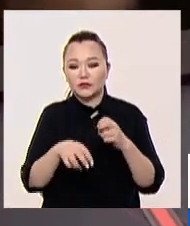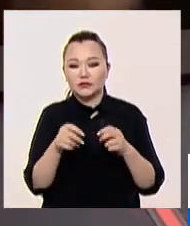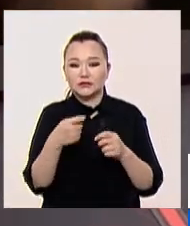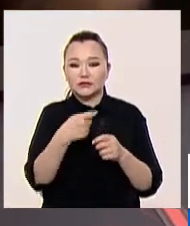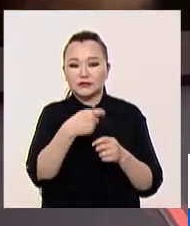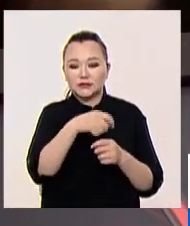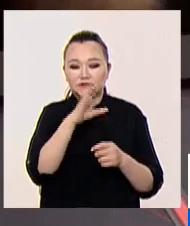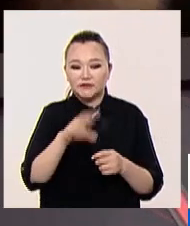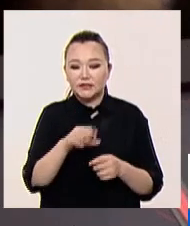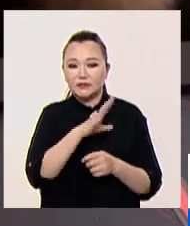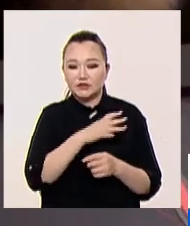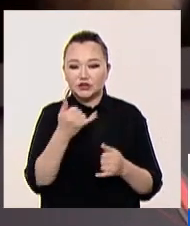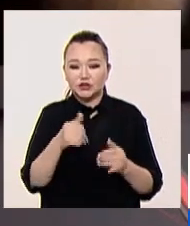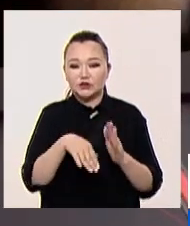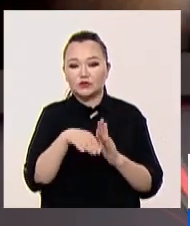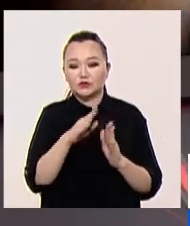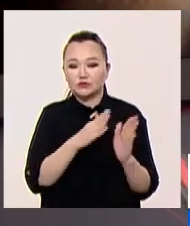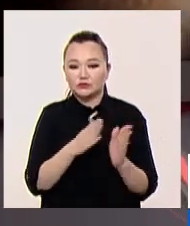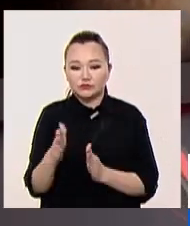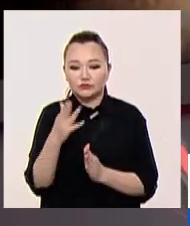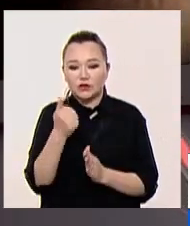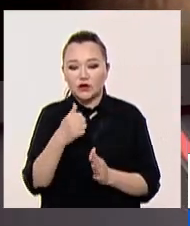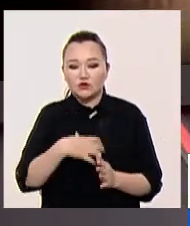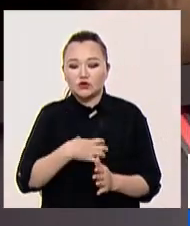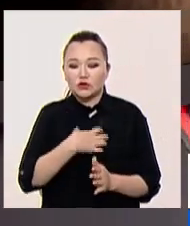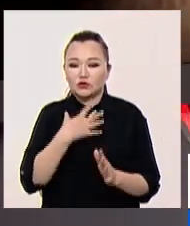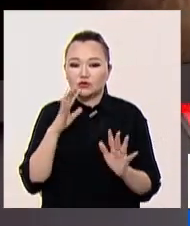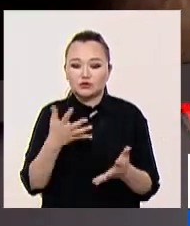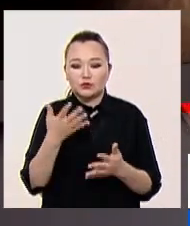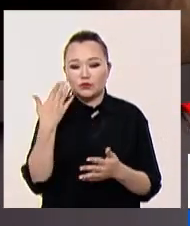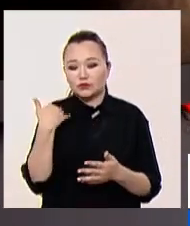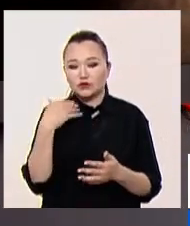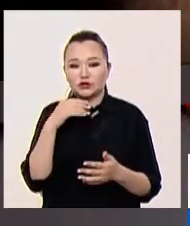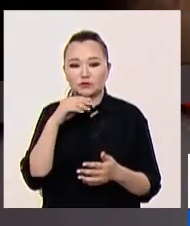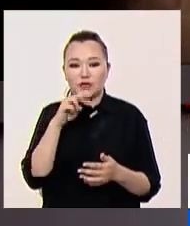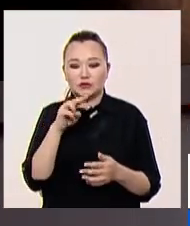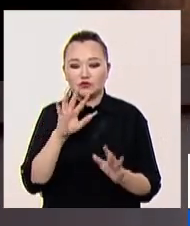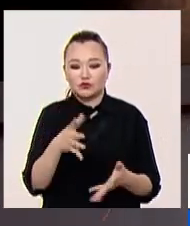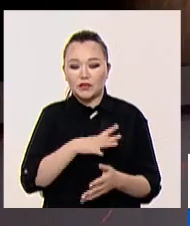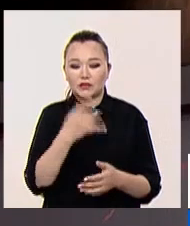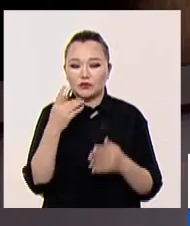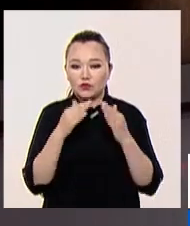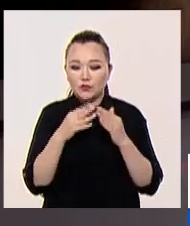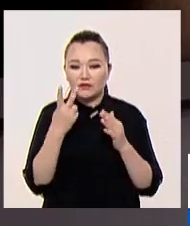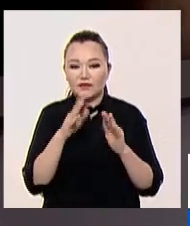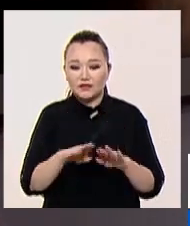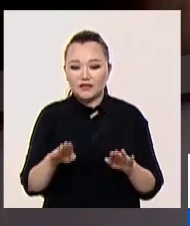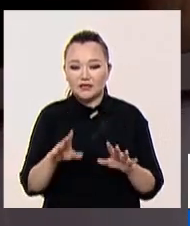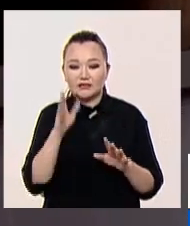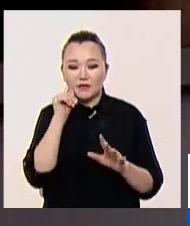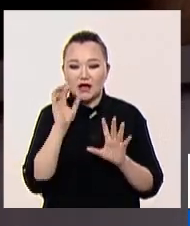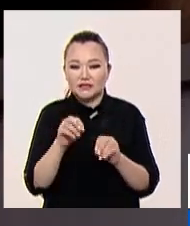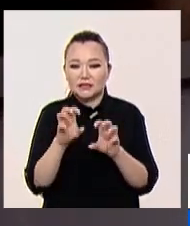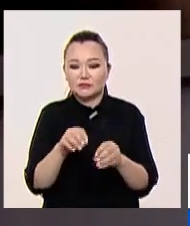тігіп шыққан. Қазір жағдай қалыпты дейді. Жантүршігерлік оқиға өткен жұмада болған. Бір үйдің ойнап жүрген екі баласын ит